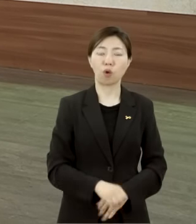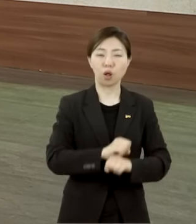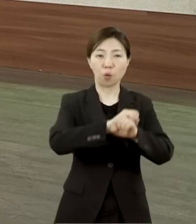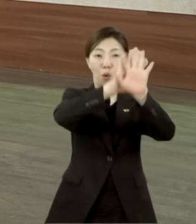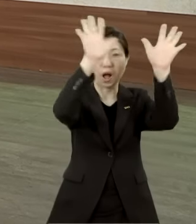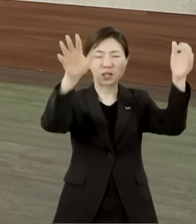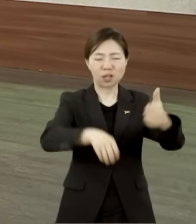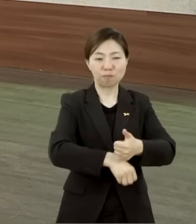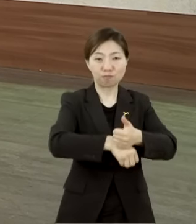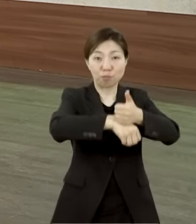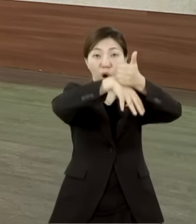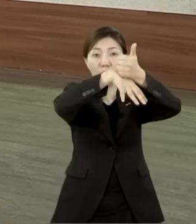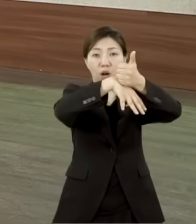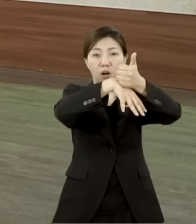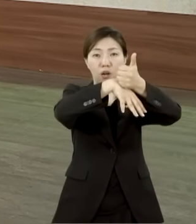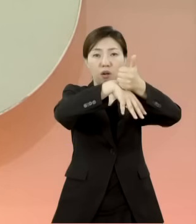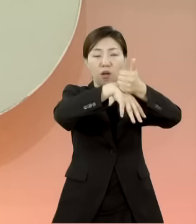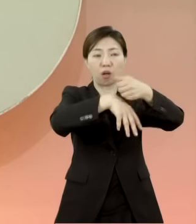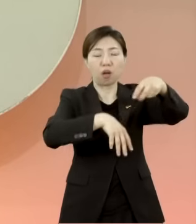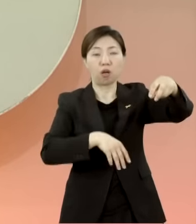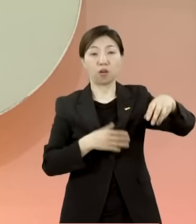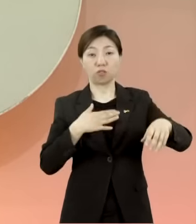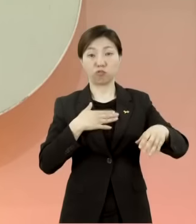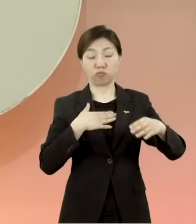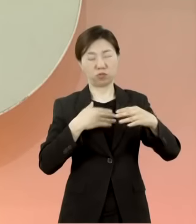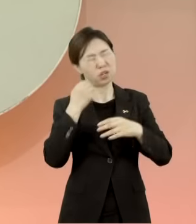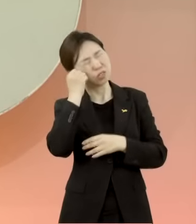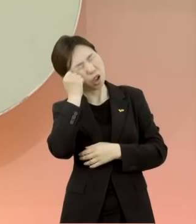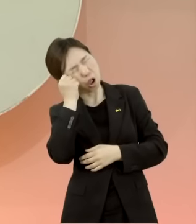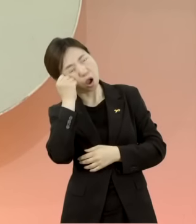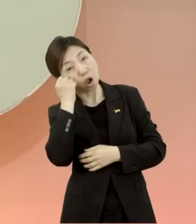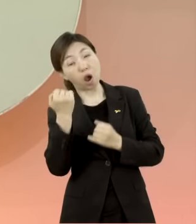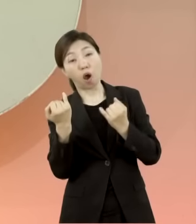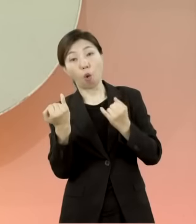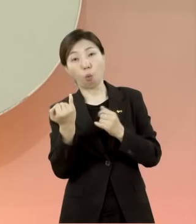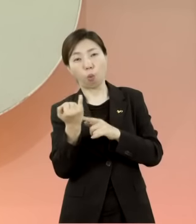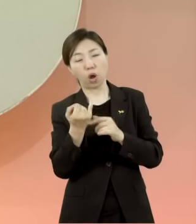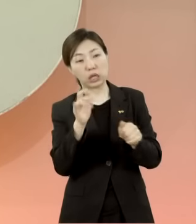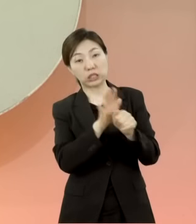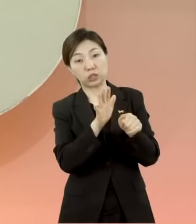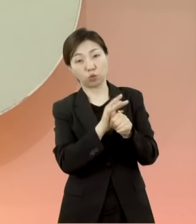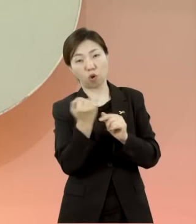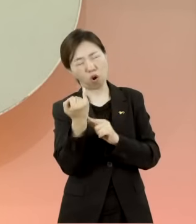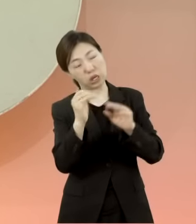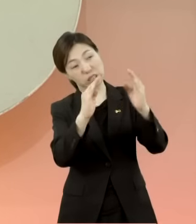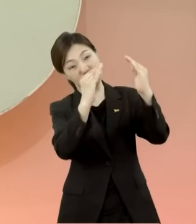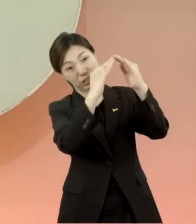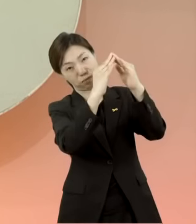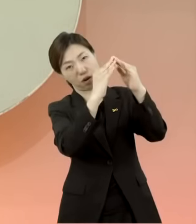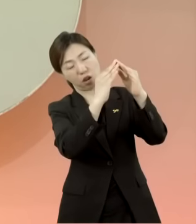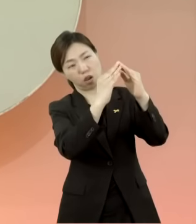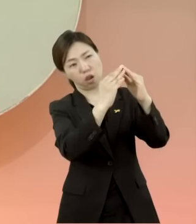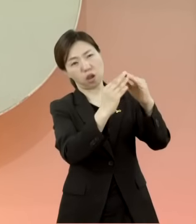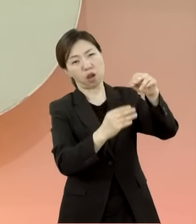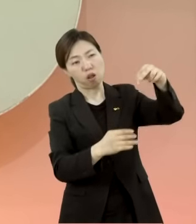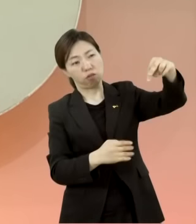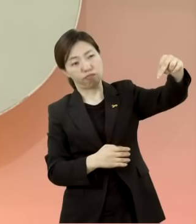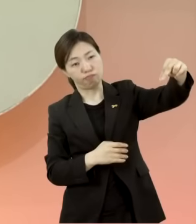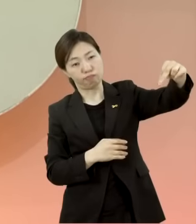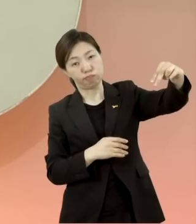후인가 꿈을 꿨는데 관세음보살님이 걸어서 집안으로 쑥 들어오시는 꿈을